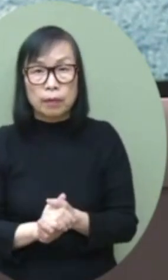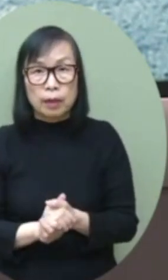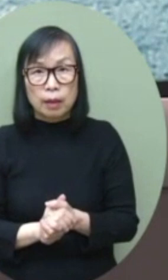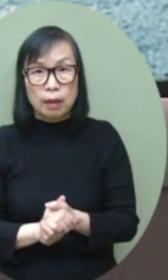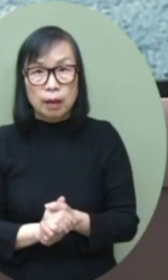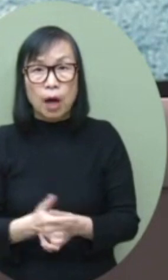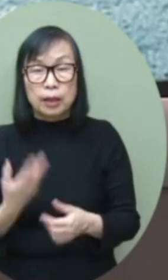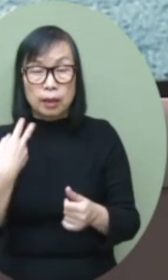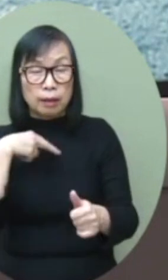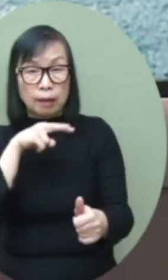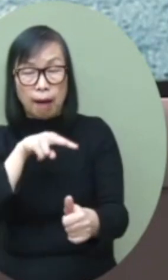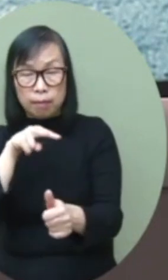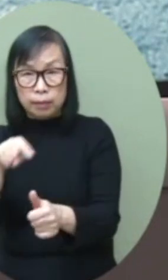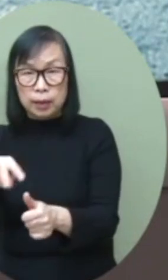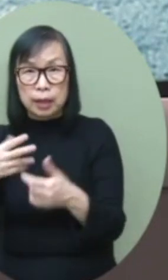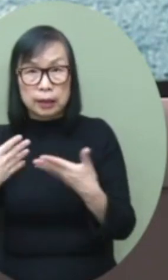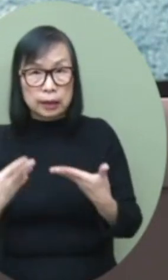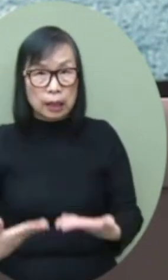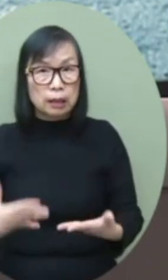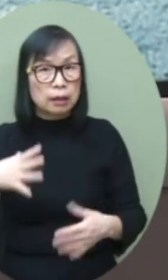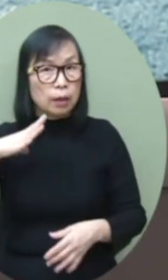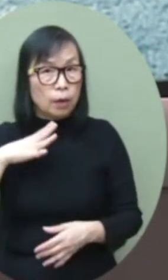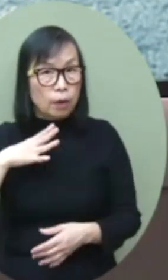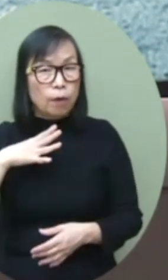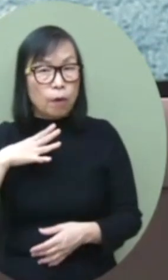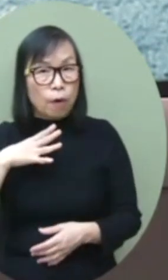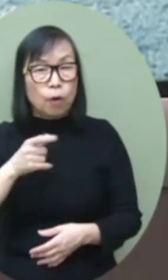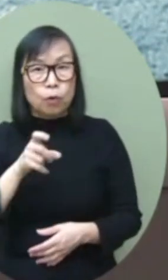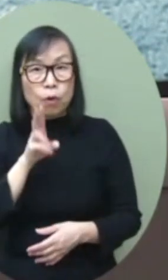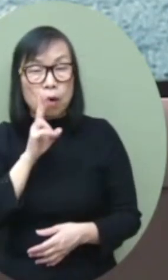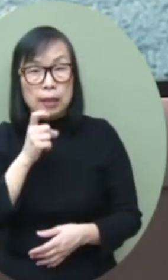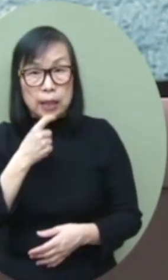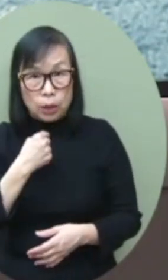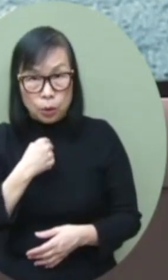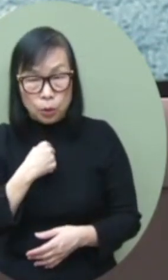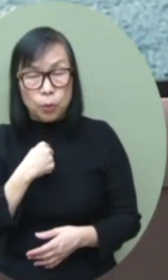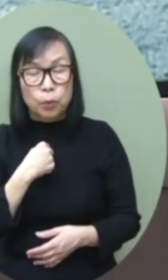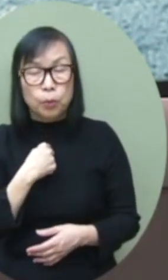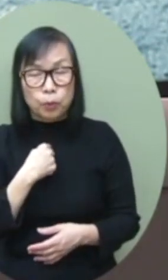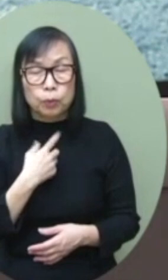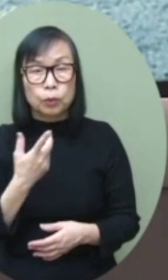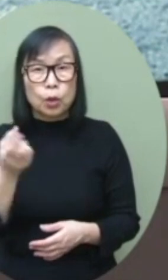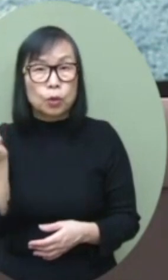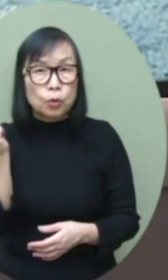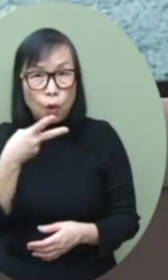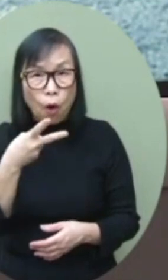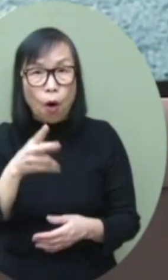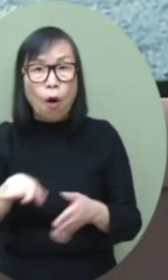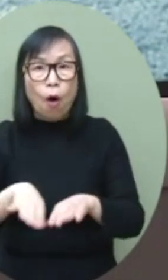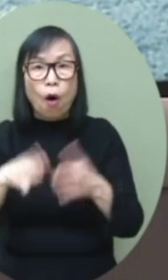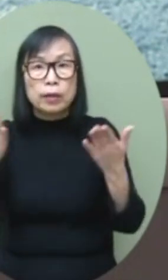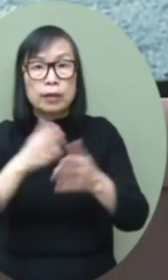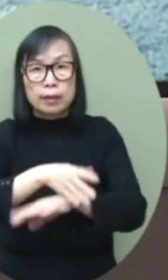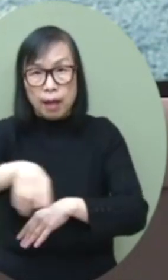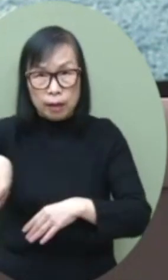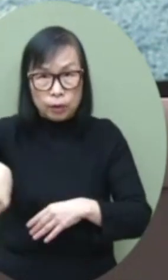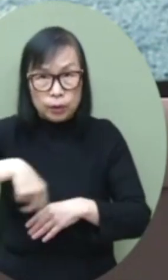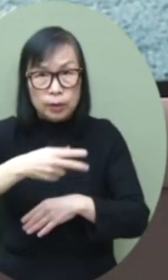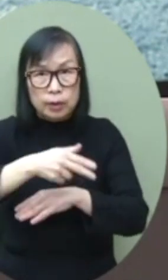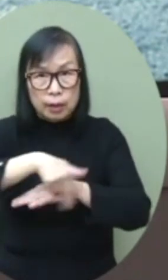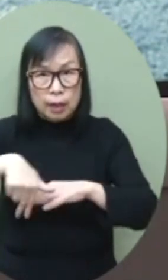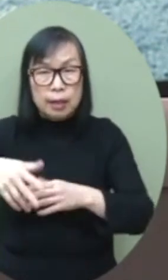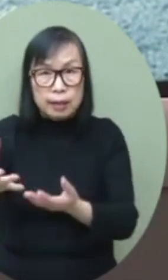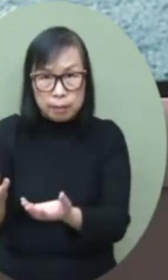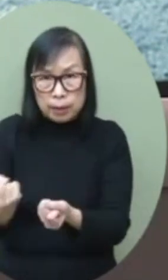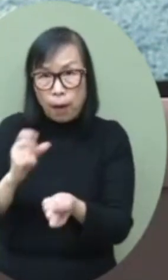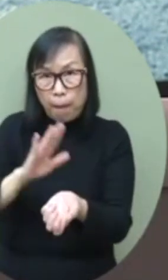會監測即係而家目前嘅情況啦。如果有需要咧，其實我哋可以咧就會再開多一啲社區治療設施嚟接收